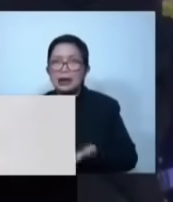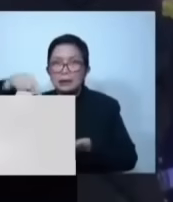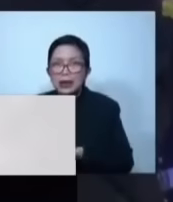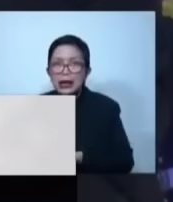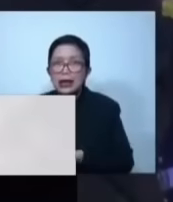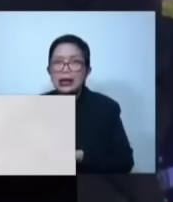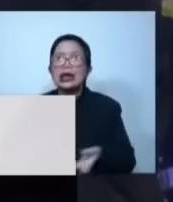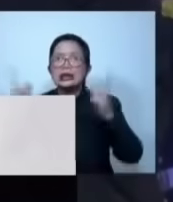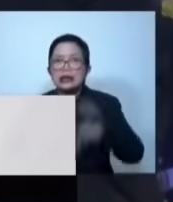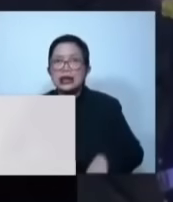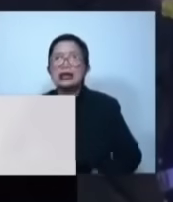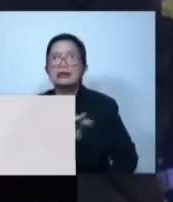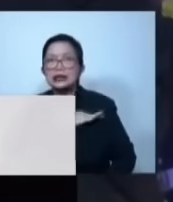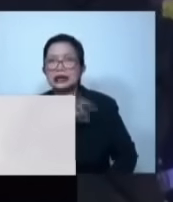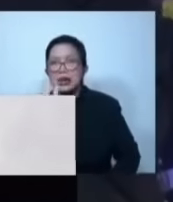5 tahun